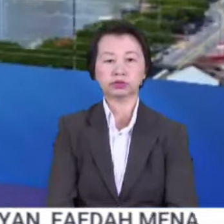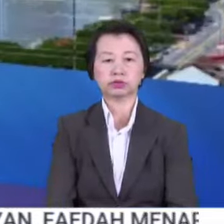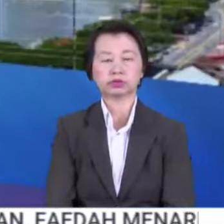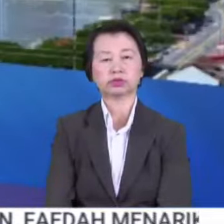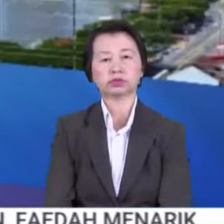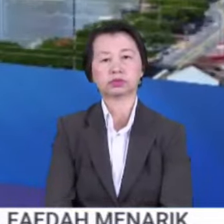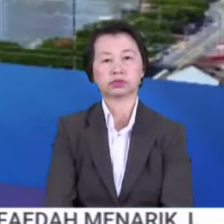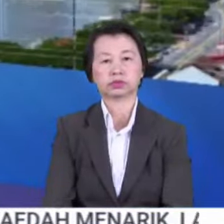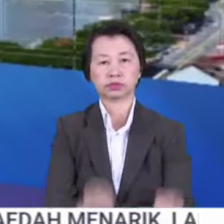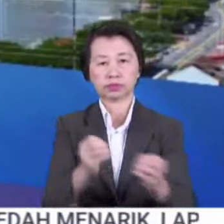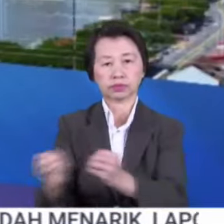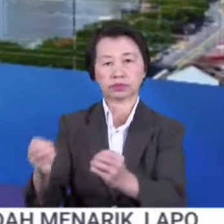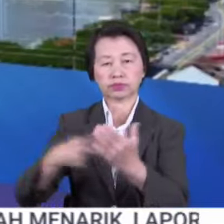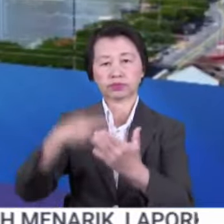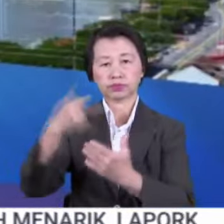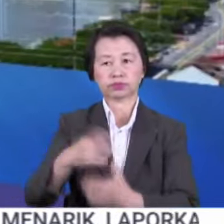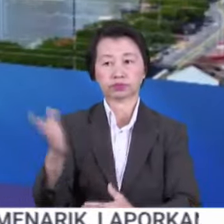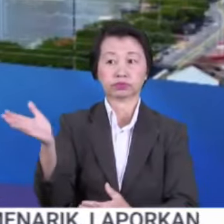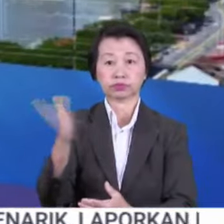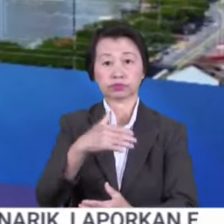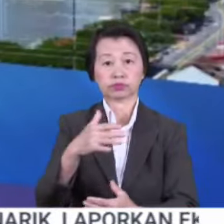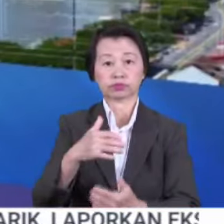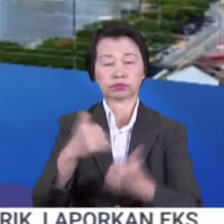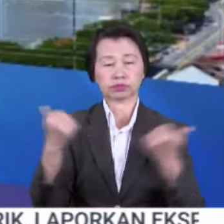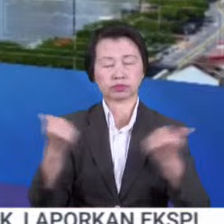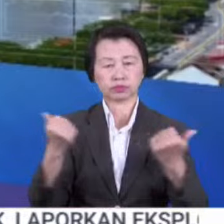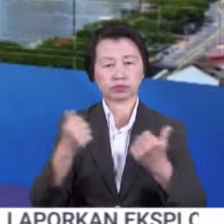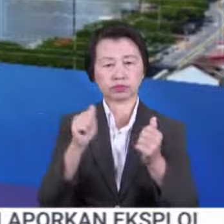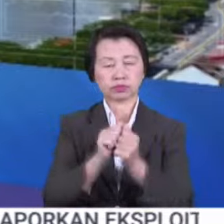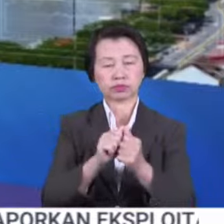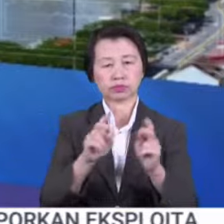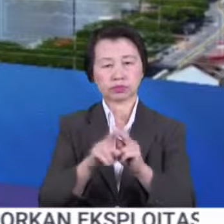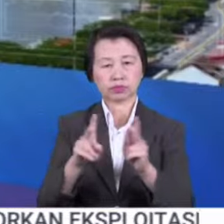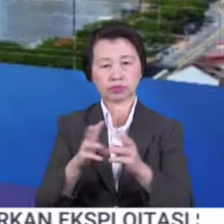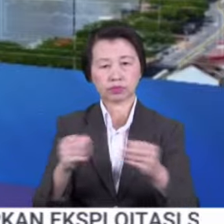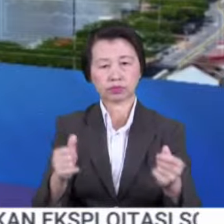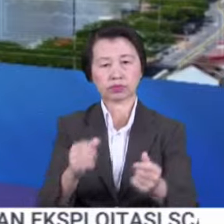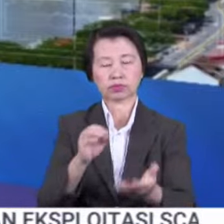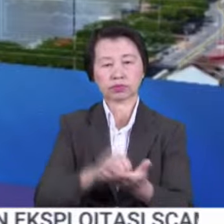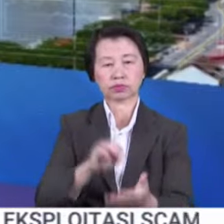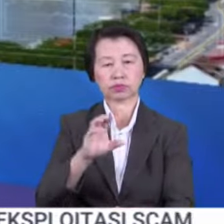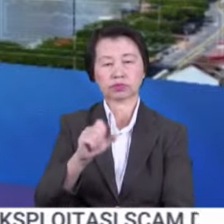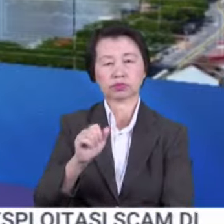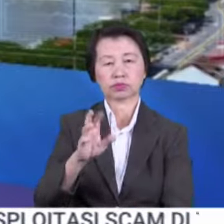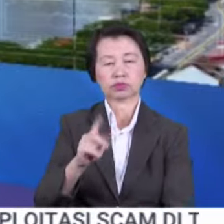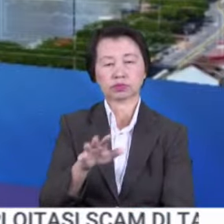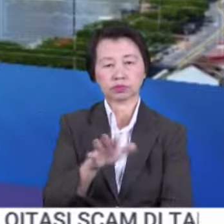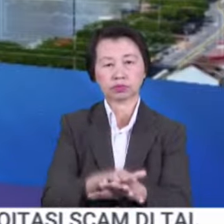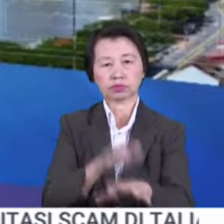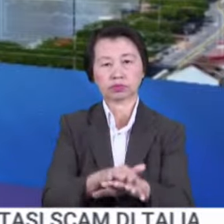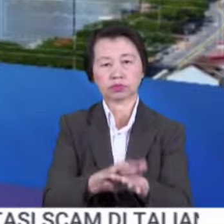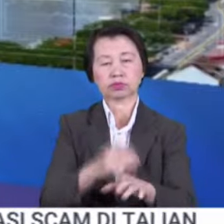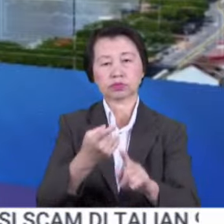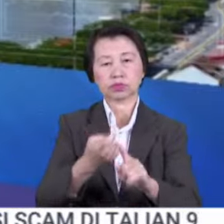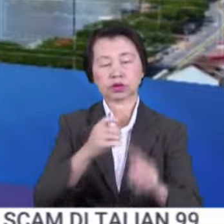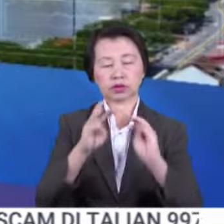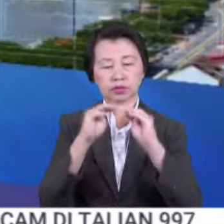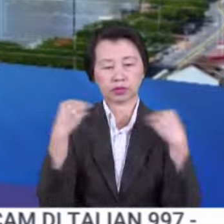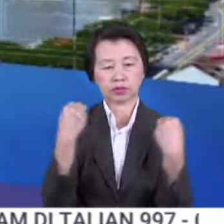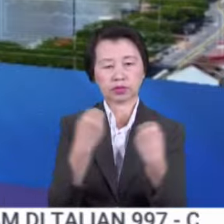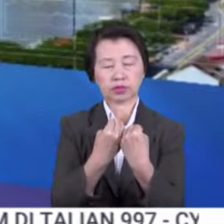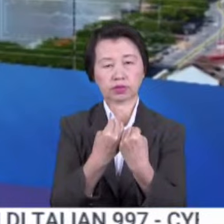penghancuran program pelanggan Raya di Kampung Tanah Baru mendapat sambutan yang meriah daripada masyarakat